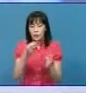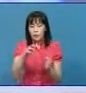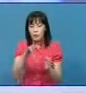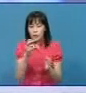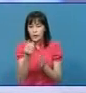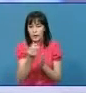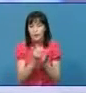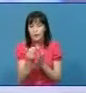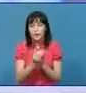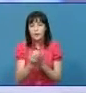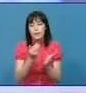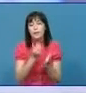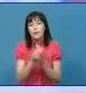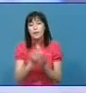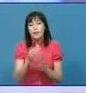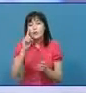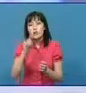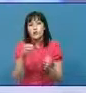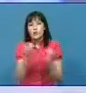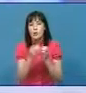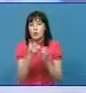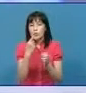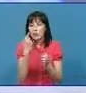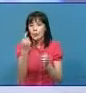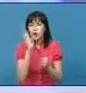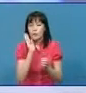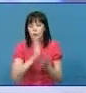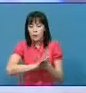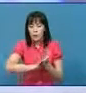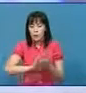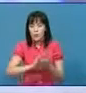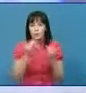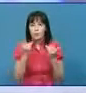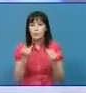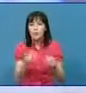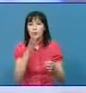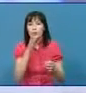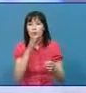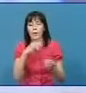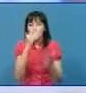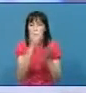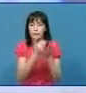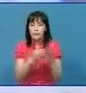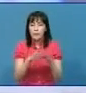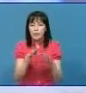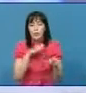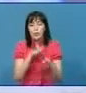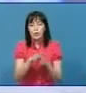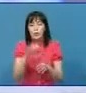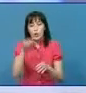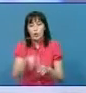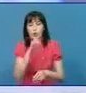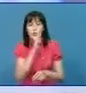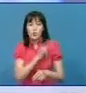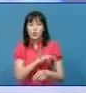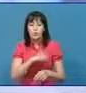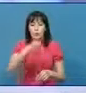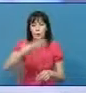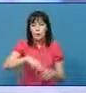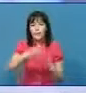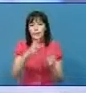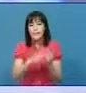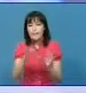отыр. Бөлінген қаражатқа 113 шақырым су жиегі тазаланып аршылмақ. Бүгінгі таңда кестеге сай жүргізіліп жатқан осы жұмыстың